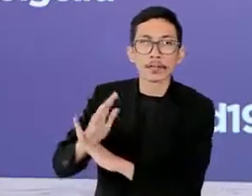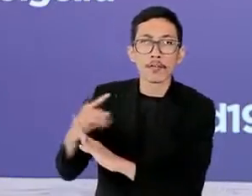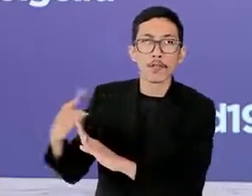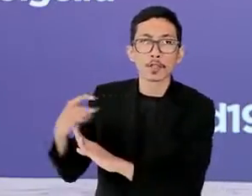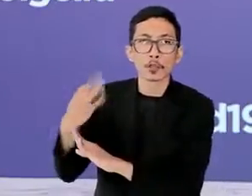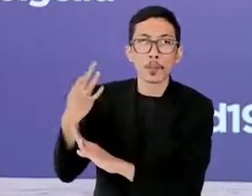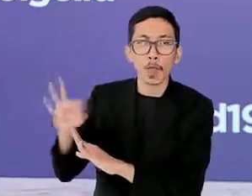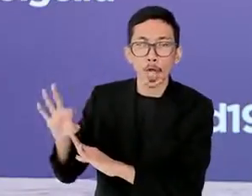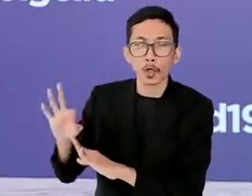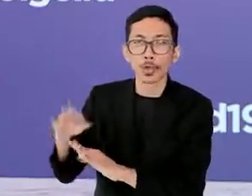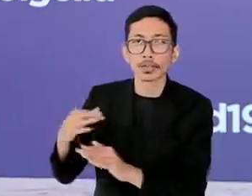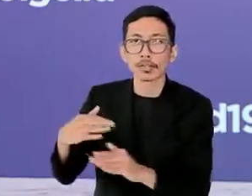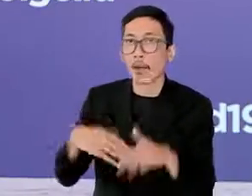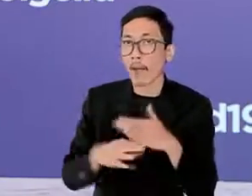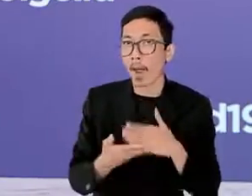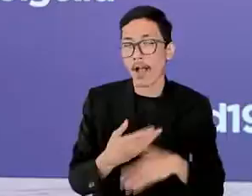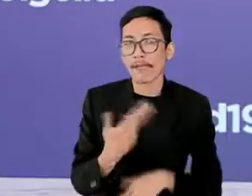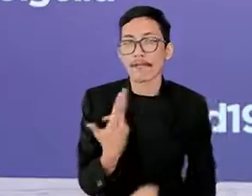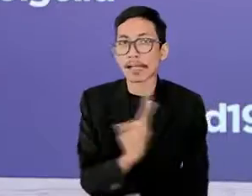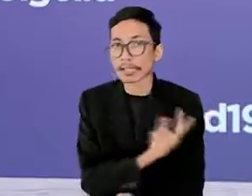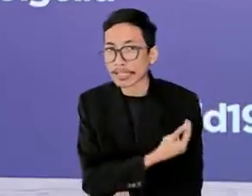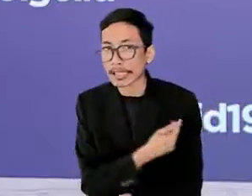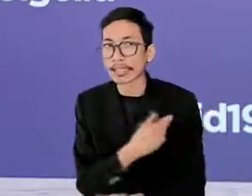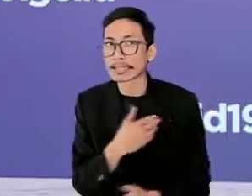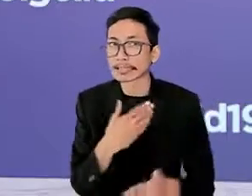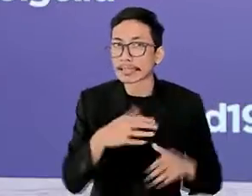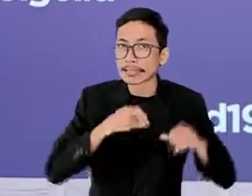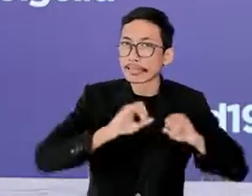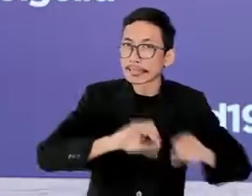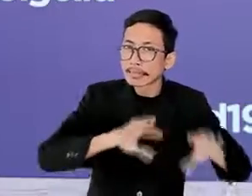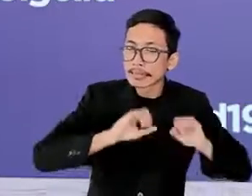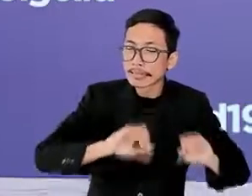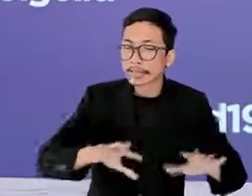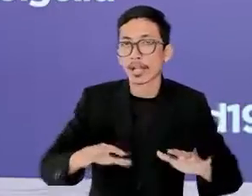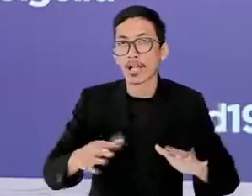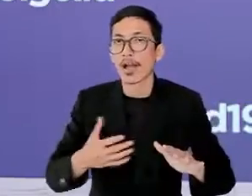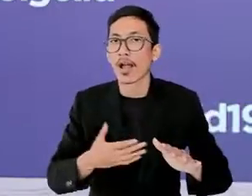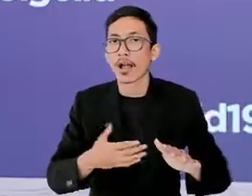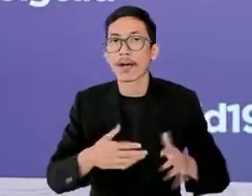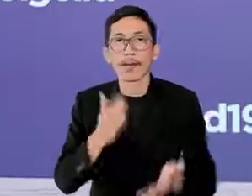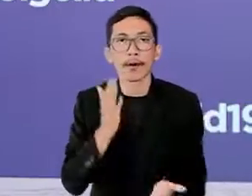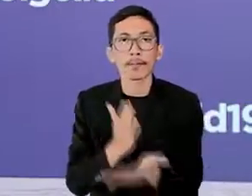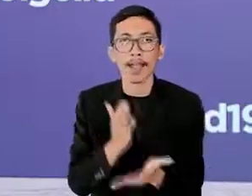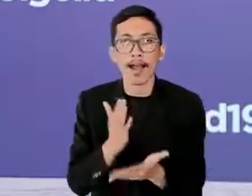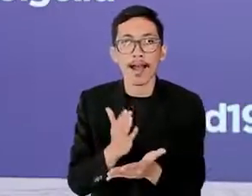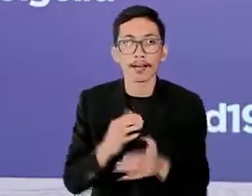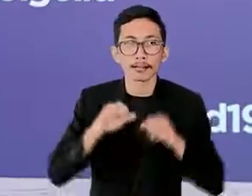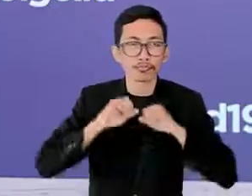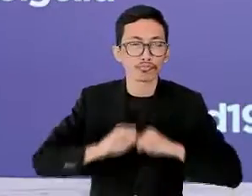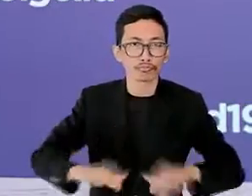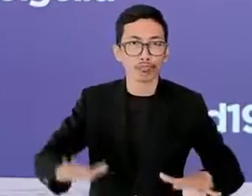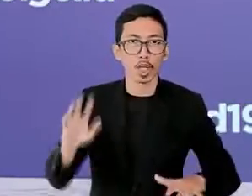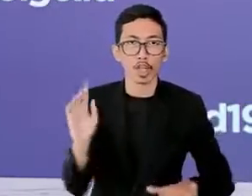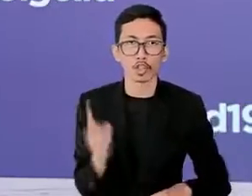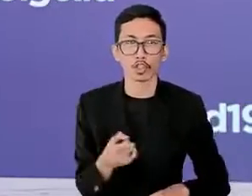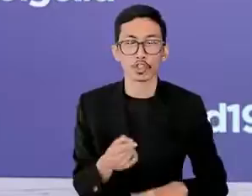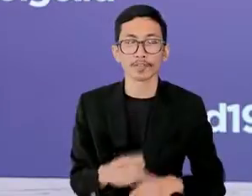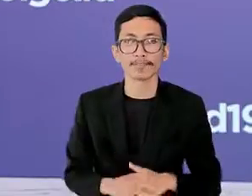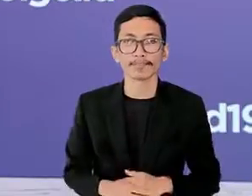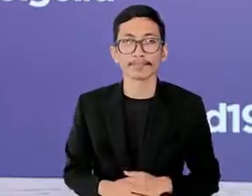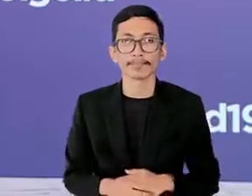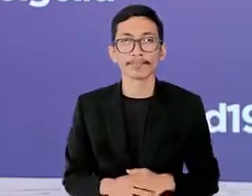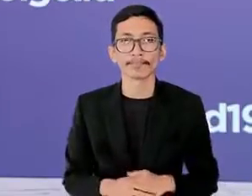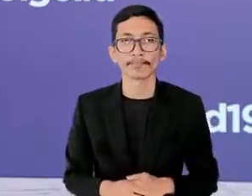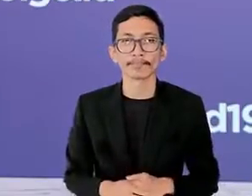vaksinasi serta berbagai kebijakan menyeluruh yang mampu menekan angka kasus tentunya hal ini